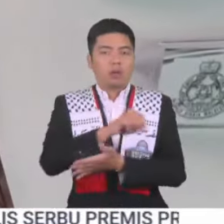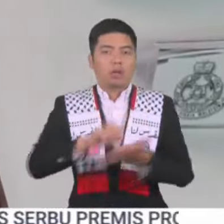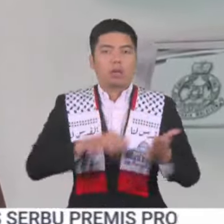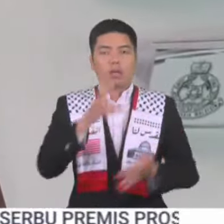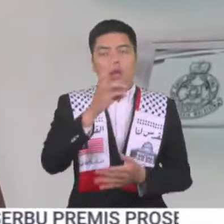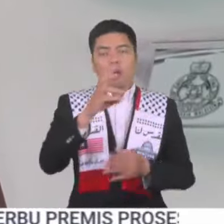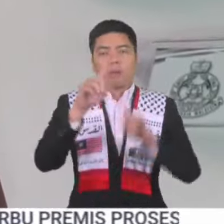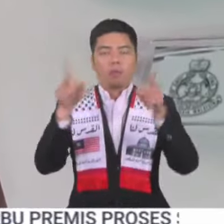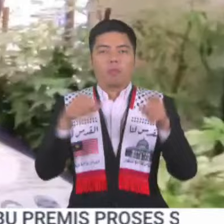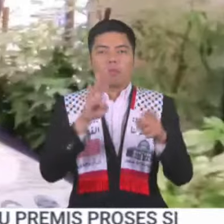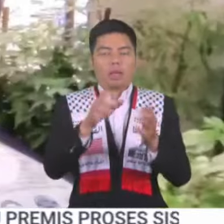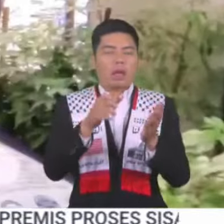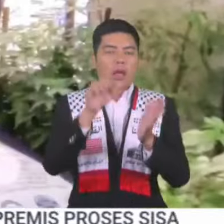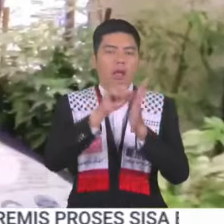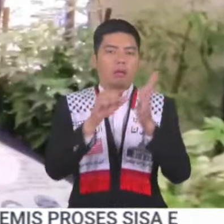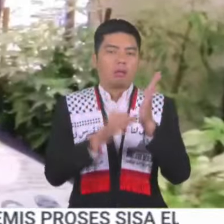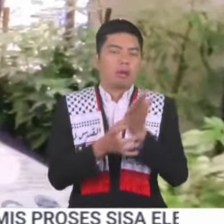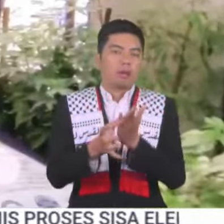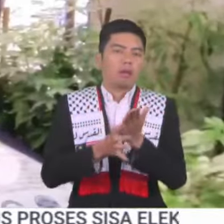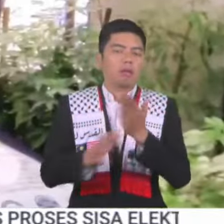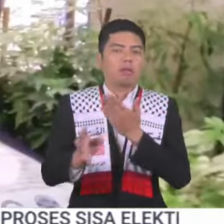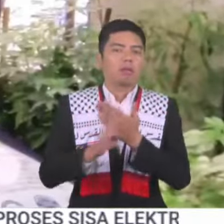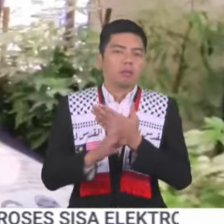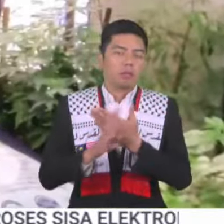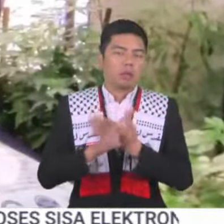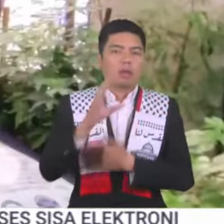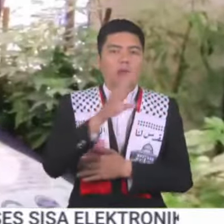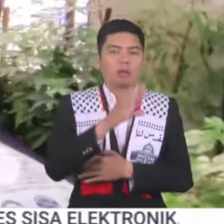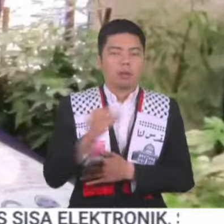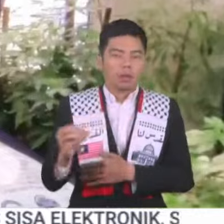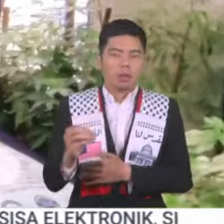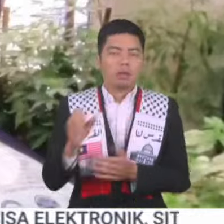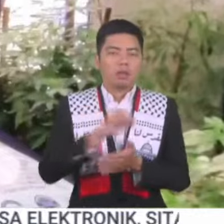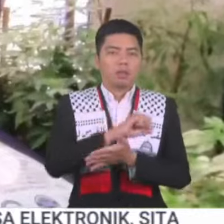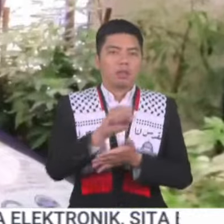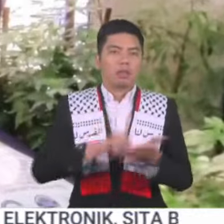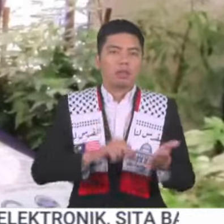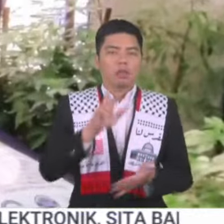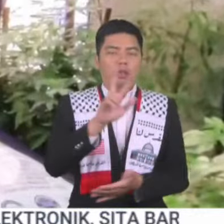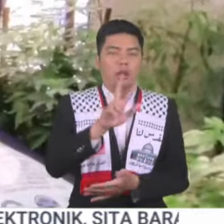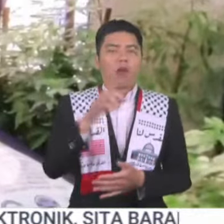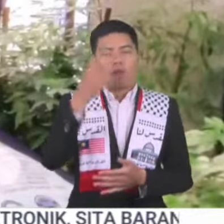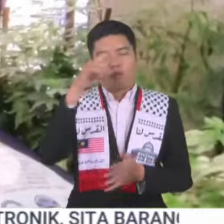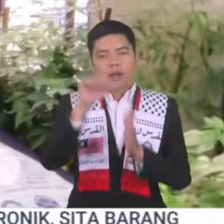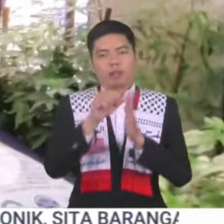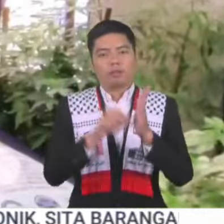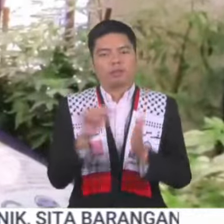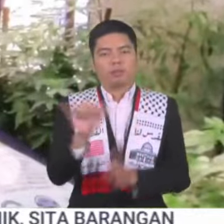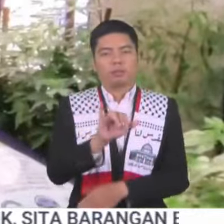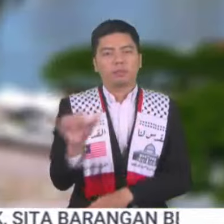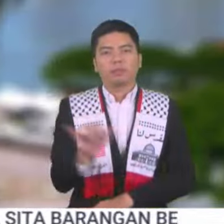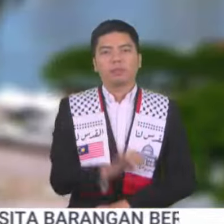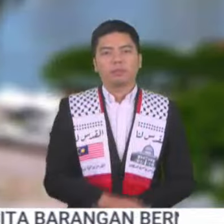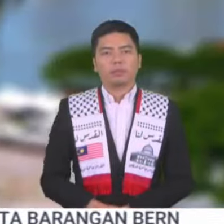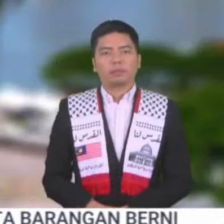6B Akta Dadah Berbahaya 1952 dan Seksyen 39B Akta Sama.